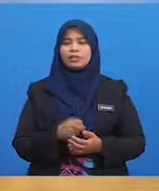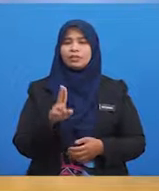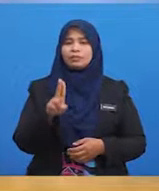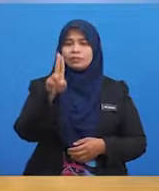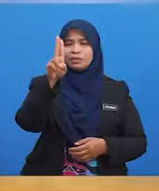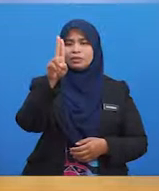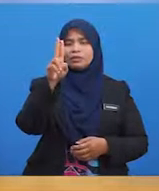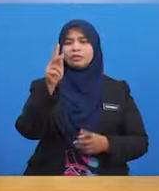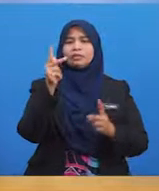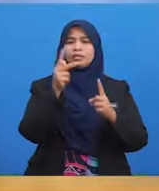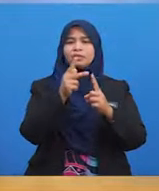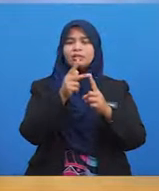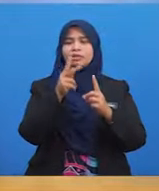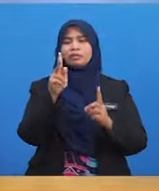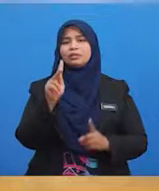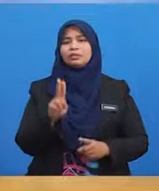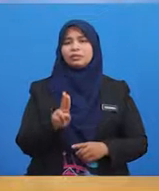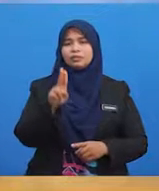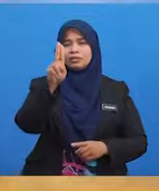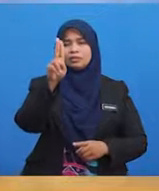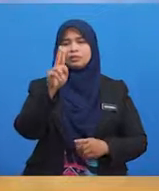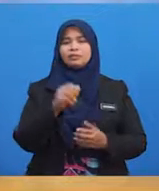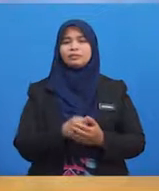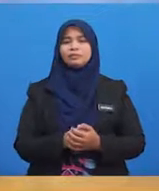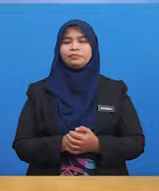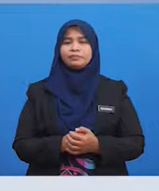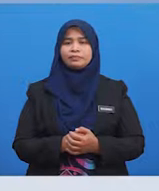Utara, ke, utara.